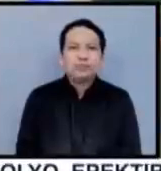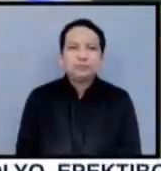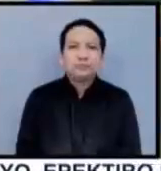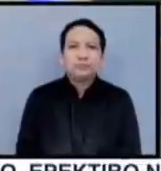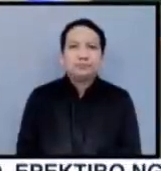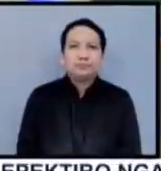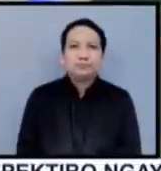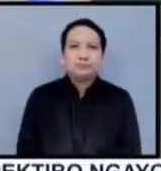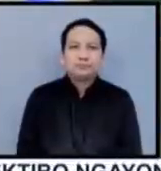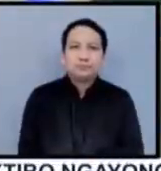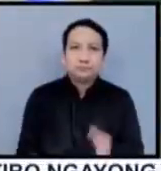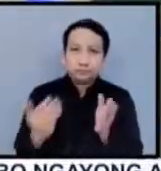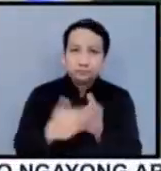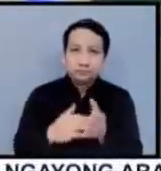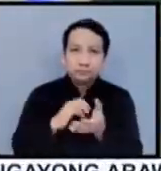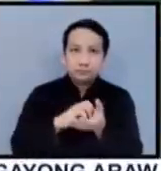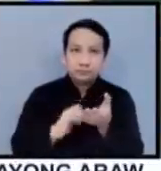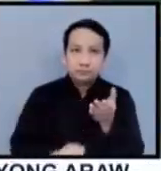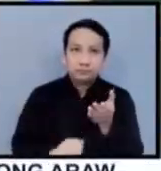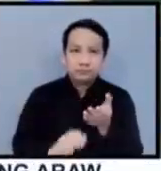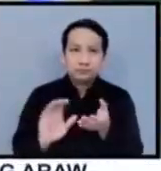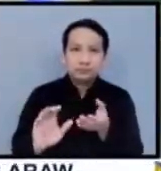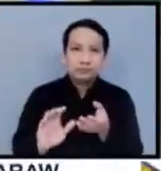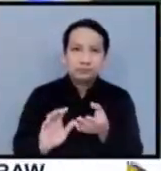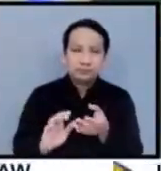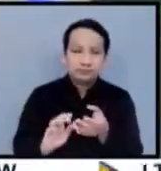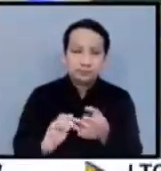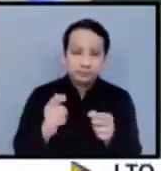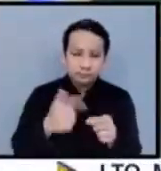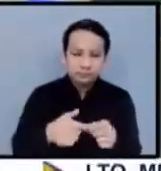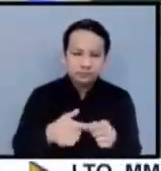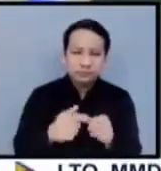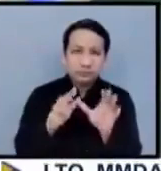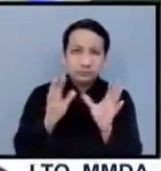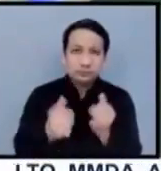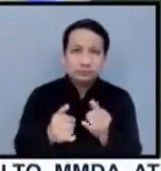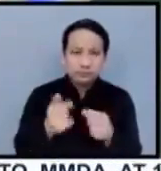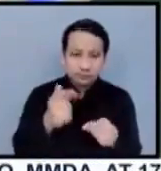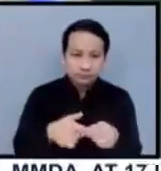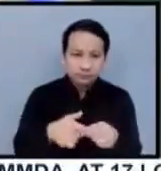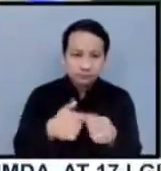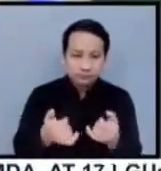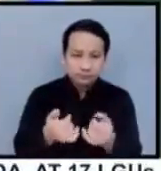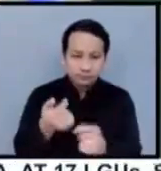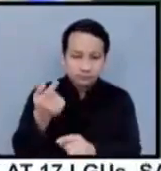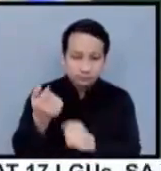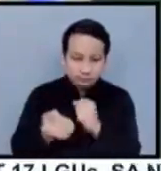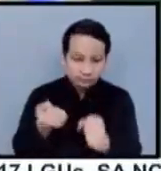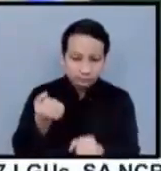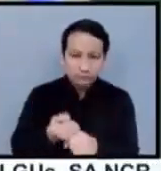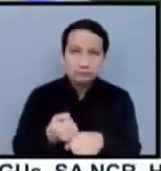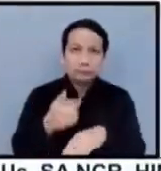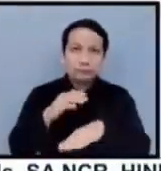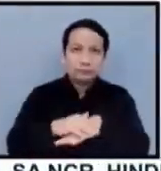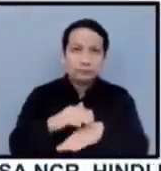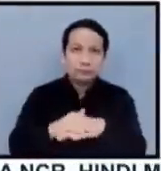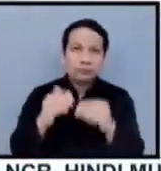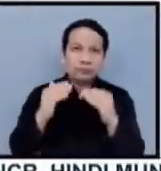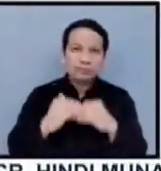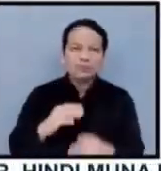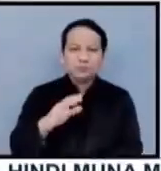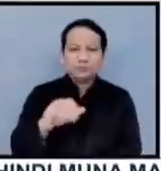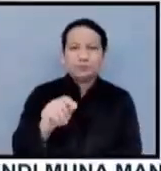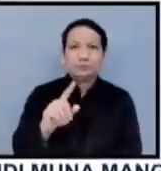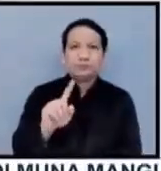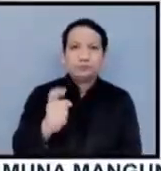Muling nag-rollback ng presyo ng mga produktong petrolyo ang mga kumpanya ng langis ngayong araw. Unang nagbaba ng presyo ang Caltex Philippines pasado